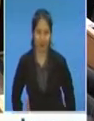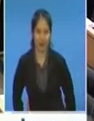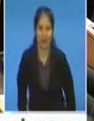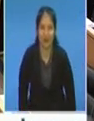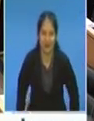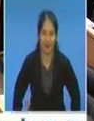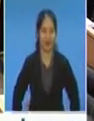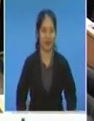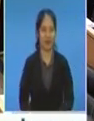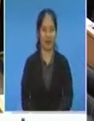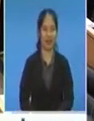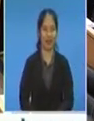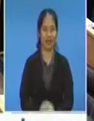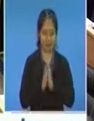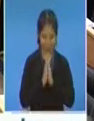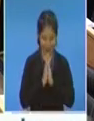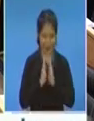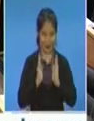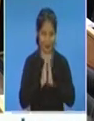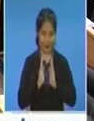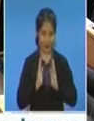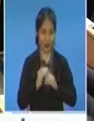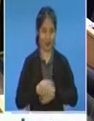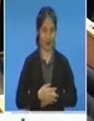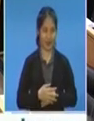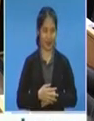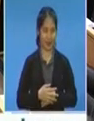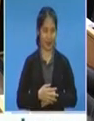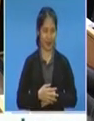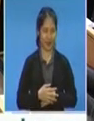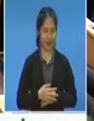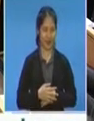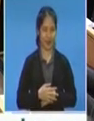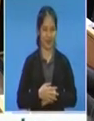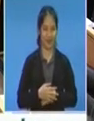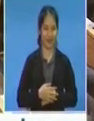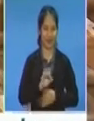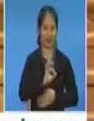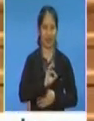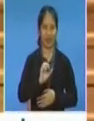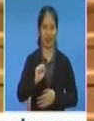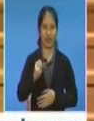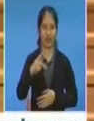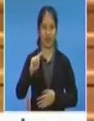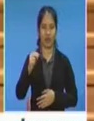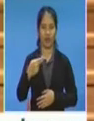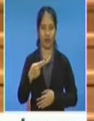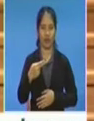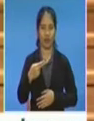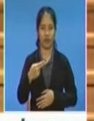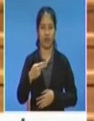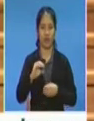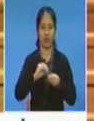ครับกับผมพลตำรวจโทอำนวยนิมมโนสมาชิกสปท.ลำดับ